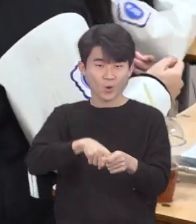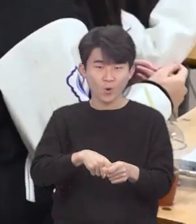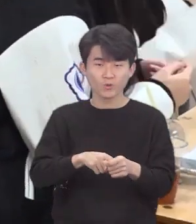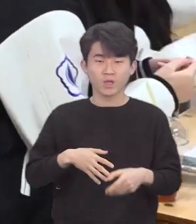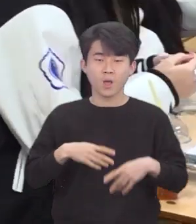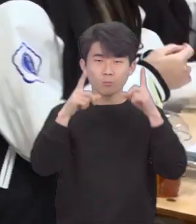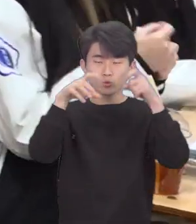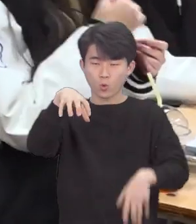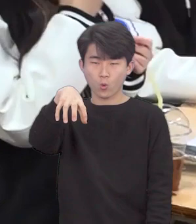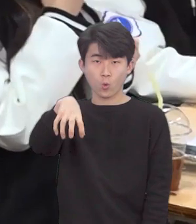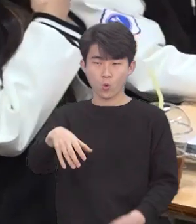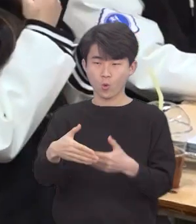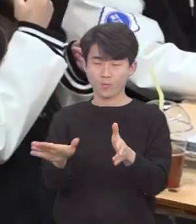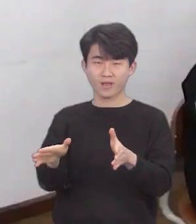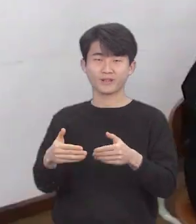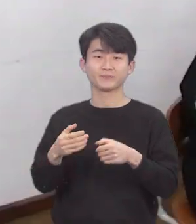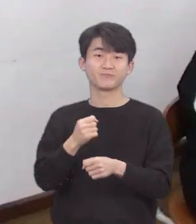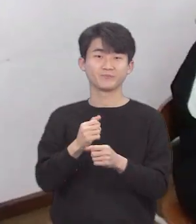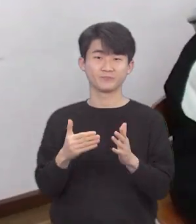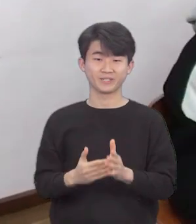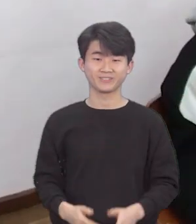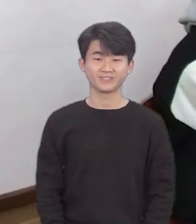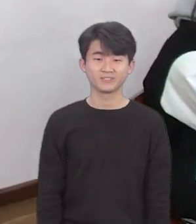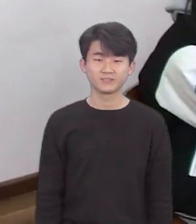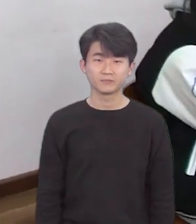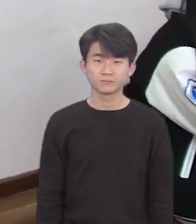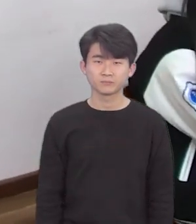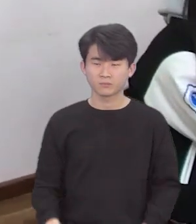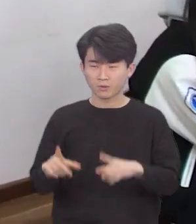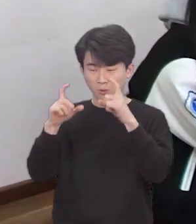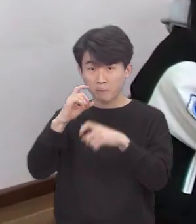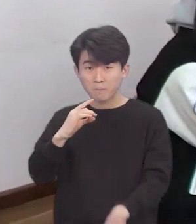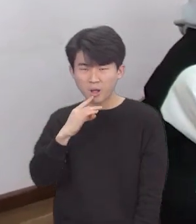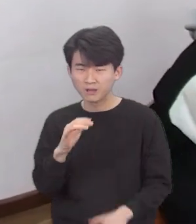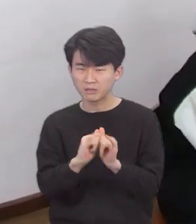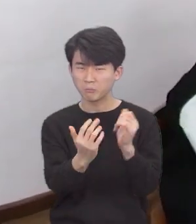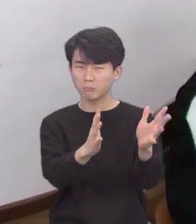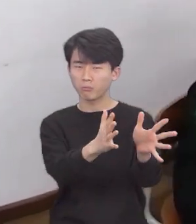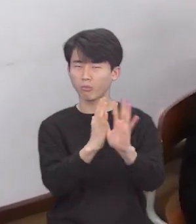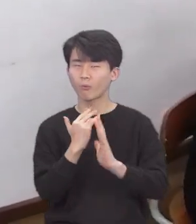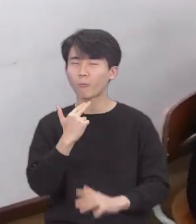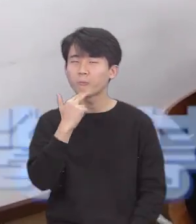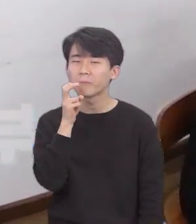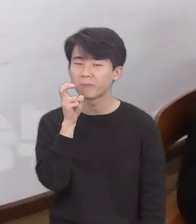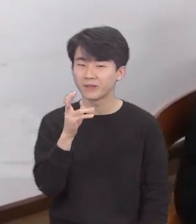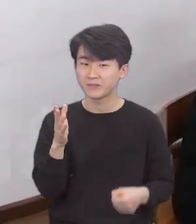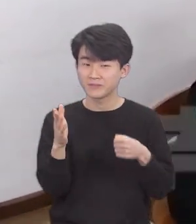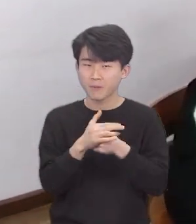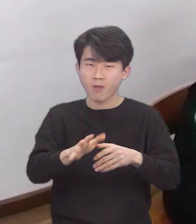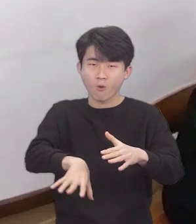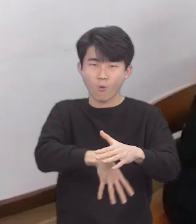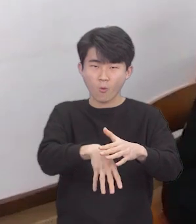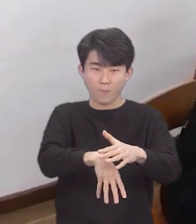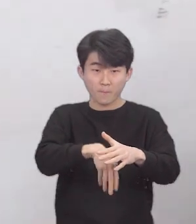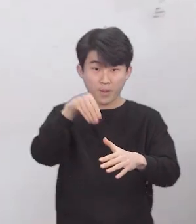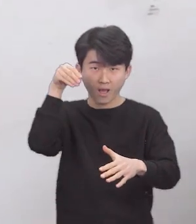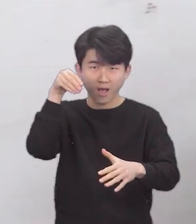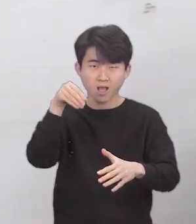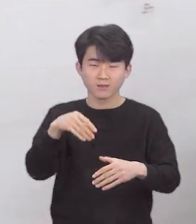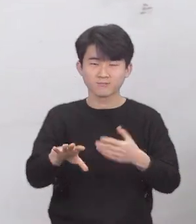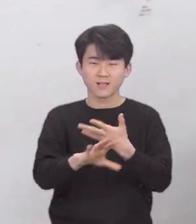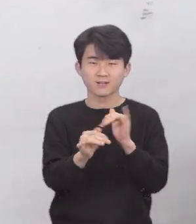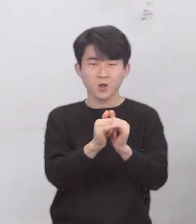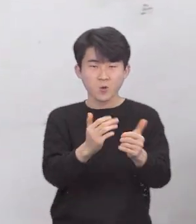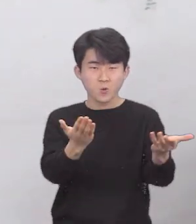이렇게 포토존을 많이 만들었고요. 포토존만 하면 사람들이 안 올 수도 있잖아요. 그래서 뽑기 게임을 통해서